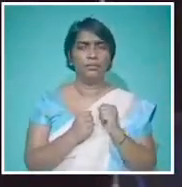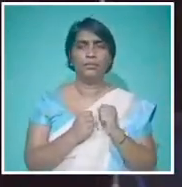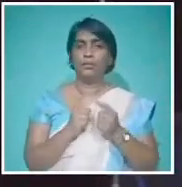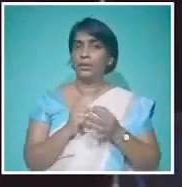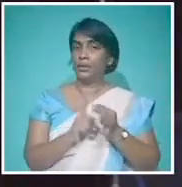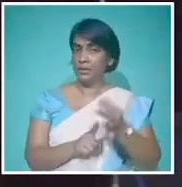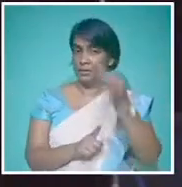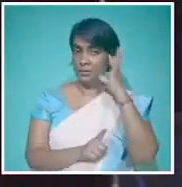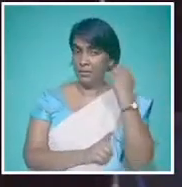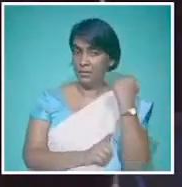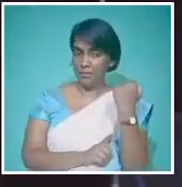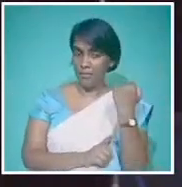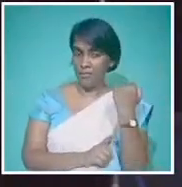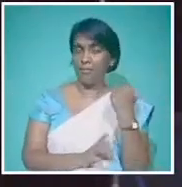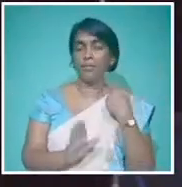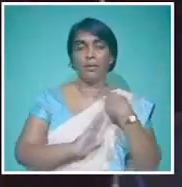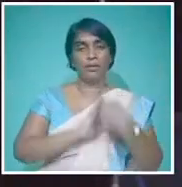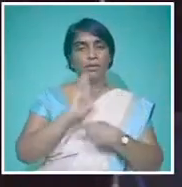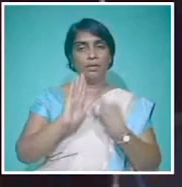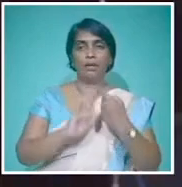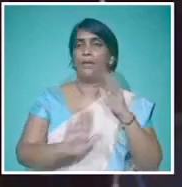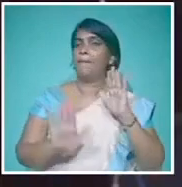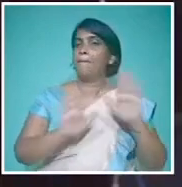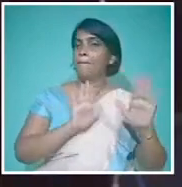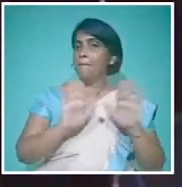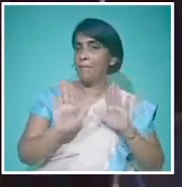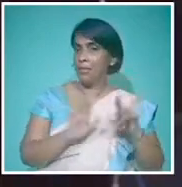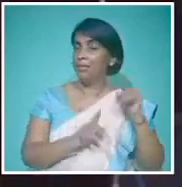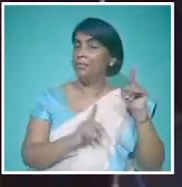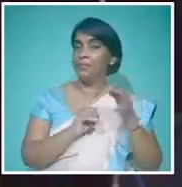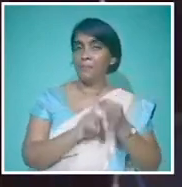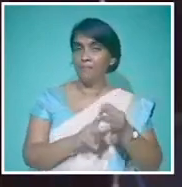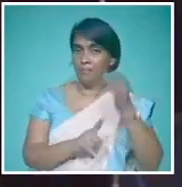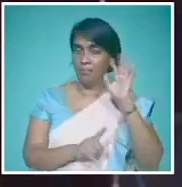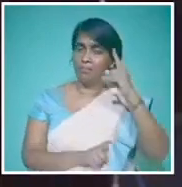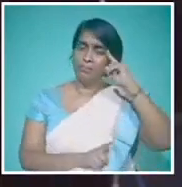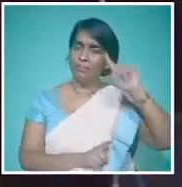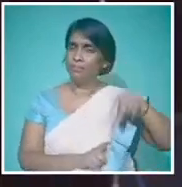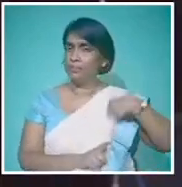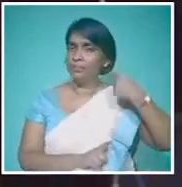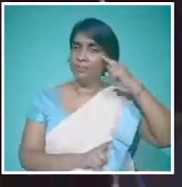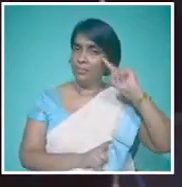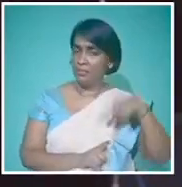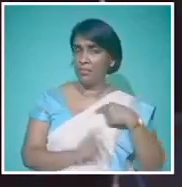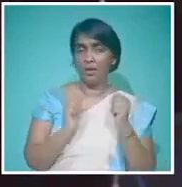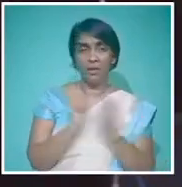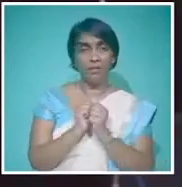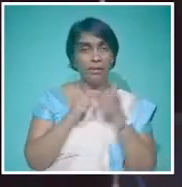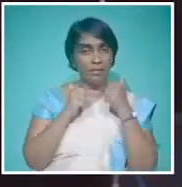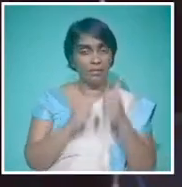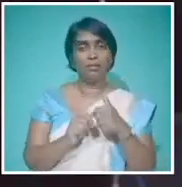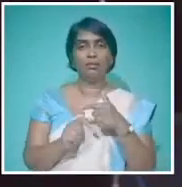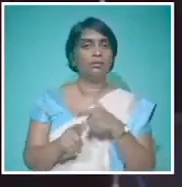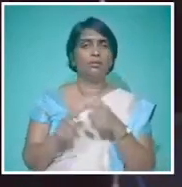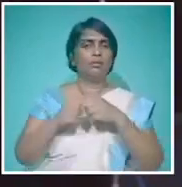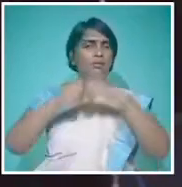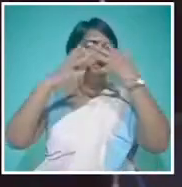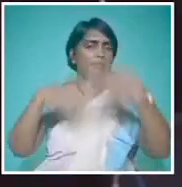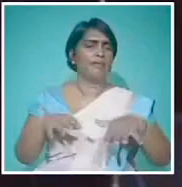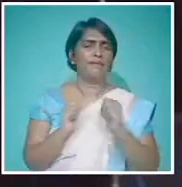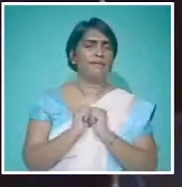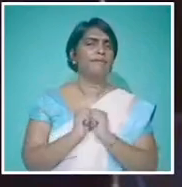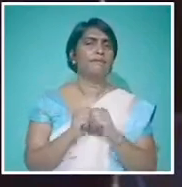විධායක ජනාධිපතිවරයෙක් රට පාලනය කරනකොට ඒ ජනාධිපතිවරට හිතන විදියට වැඩ කරලා ඒවා හරි ගියා නම් මෙහෙම ව්‍යුහයක් ඕන වෙන්නේ